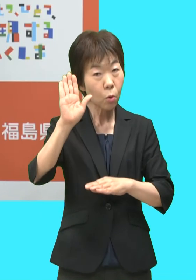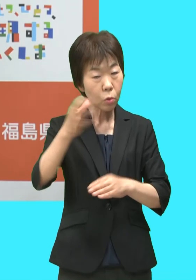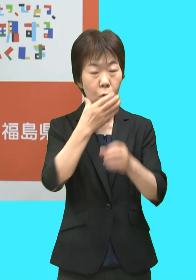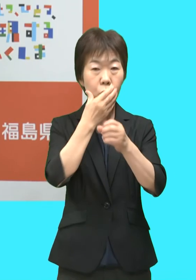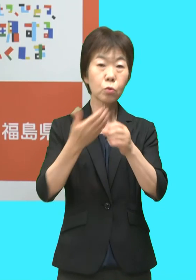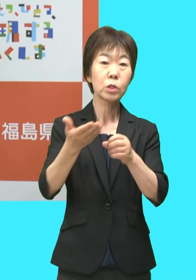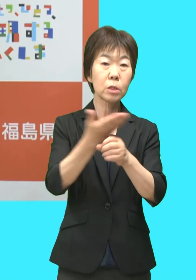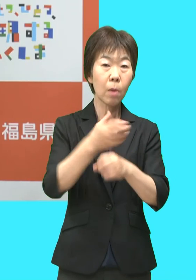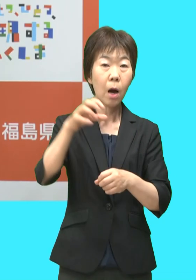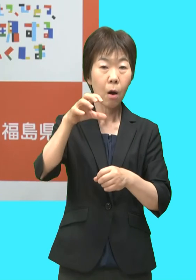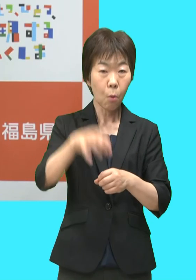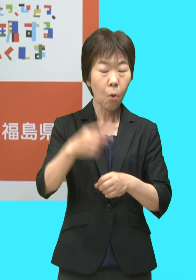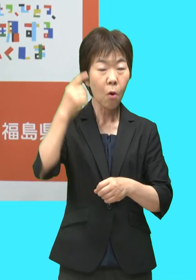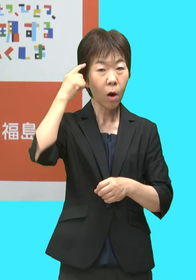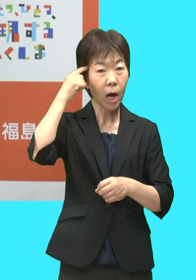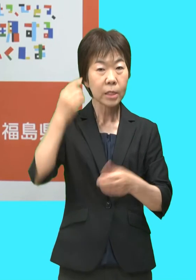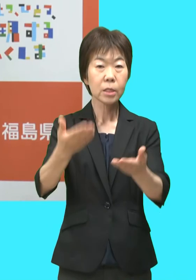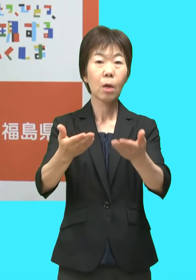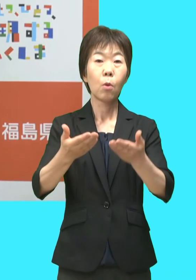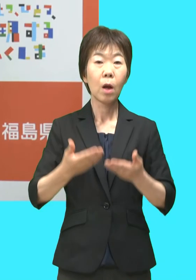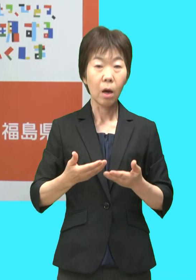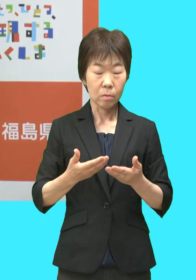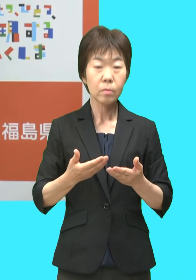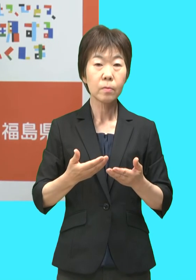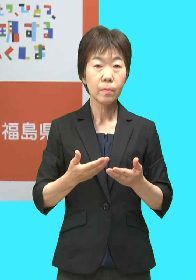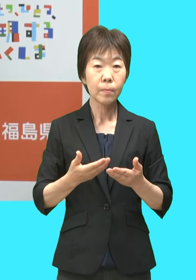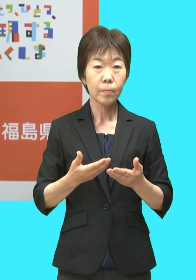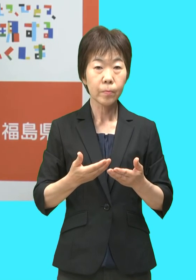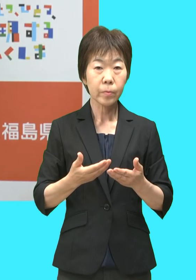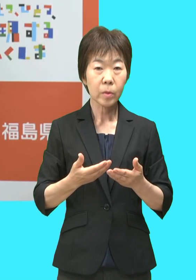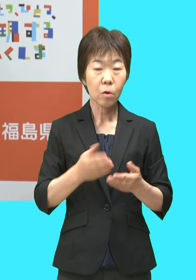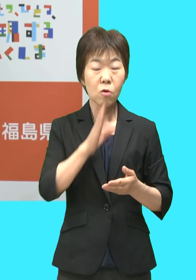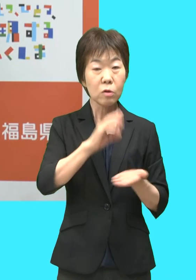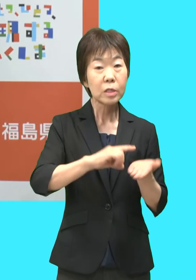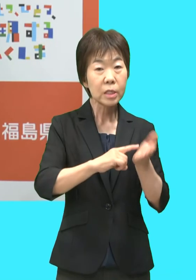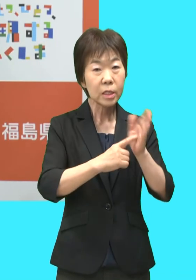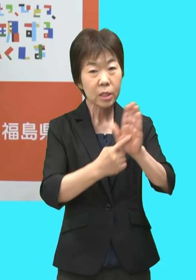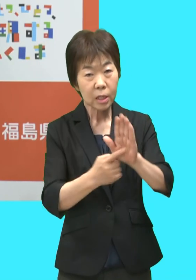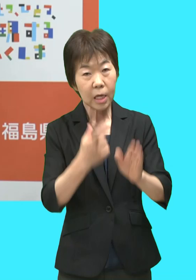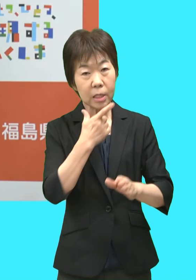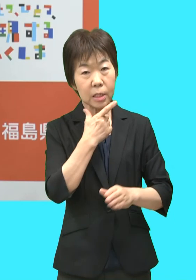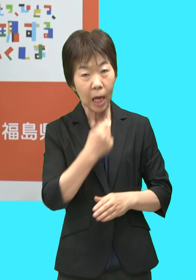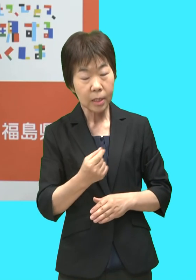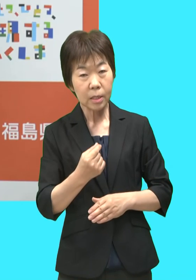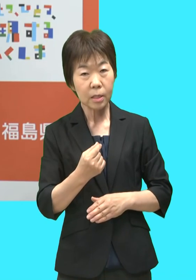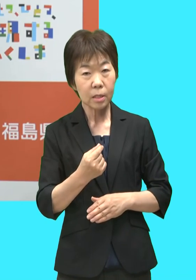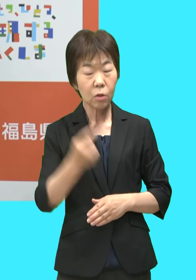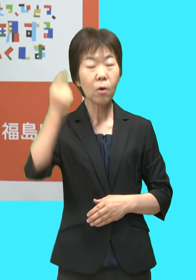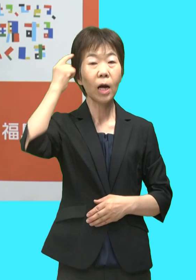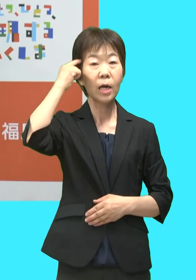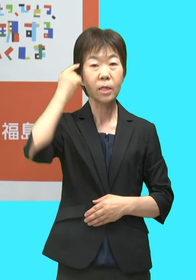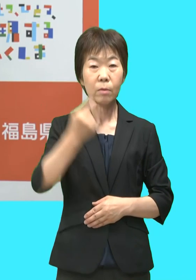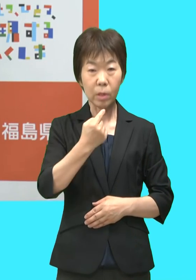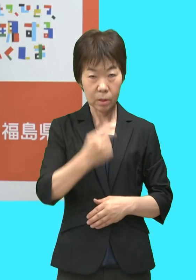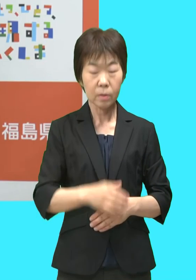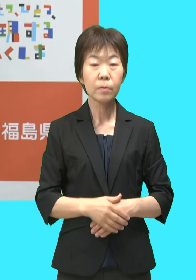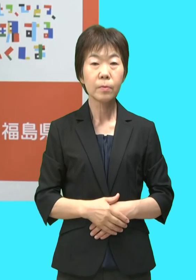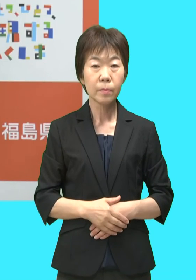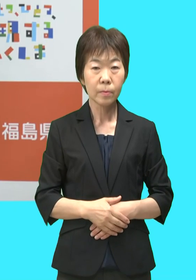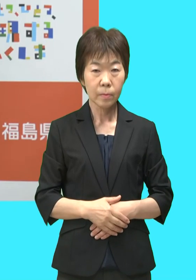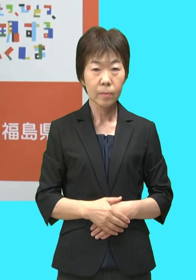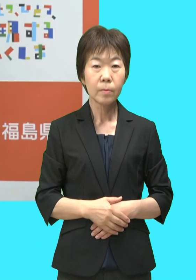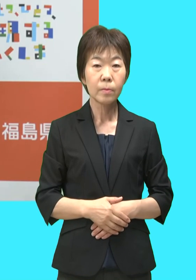福島を感じていただくというものをですね、実現していきたいと知事として考えております。 よろしい